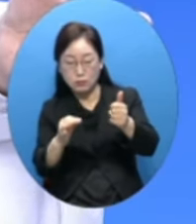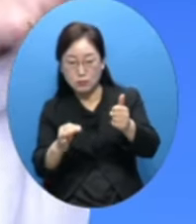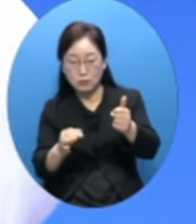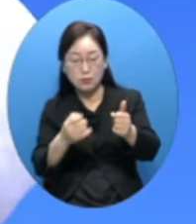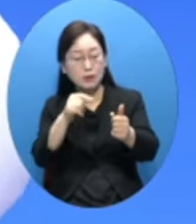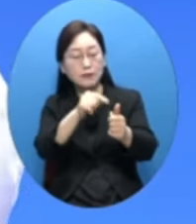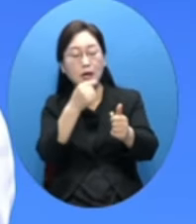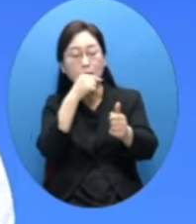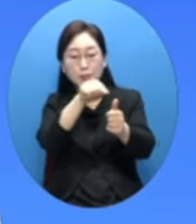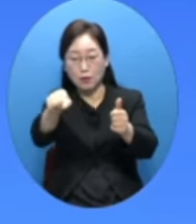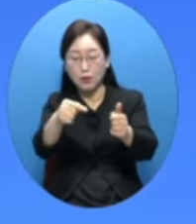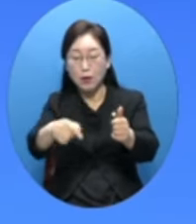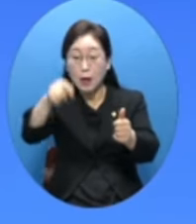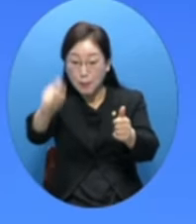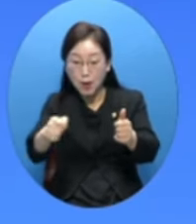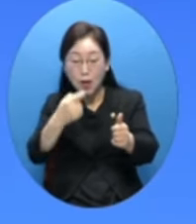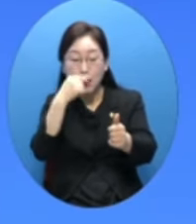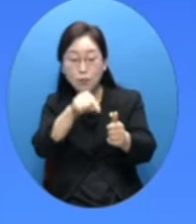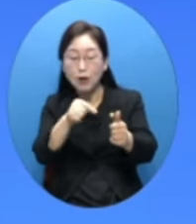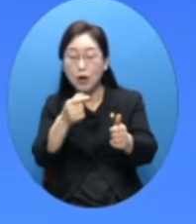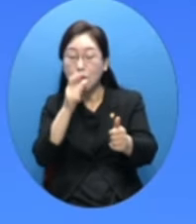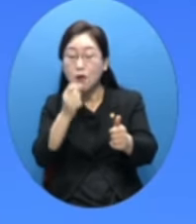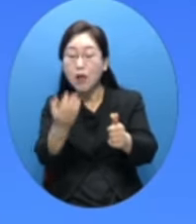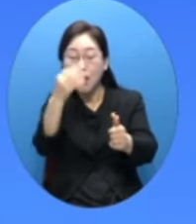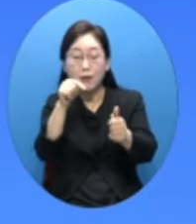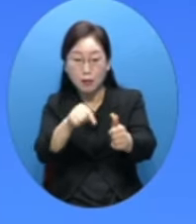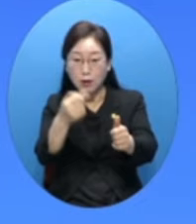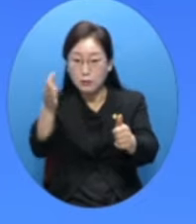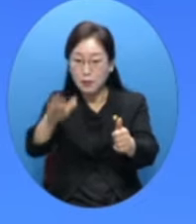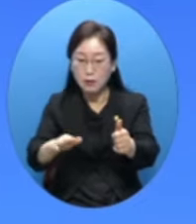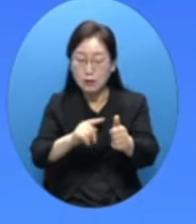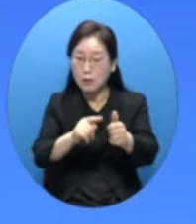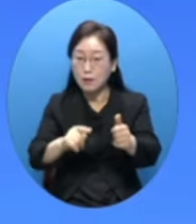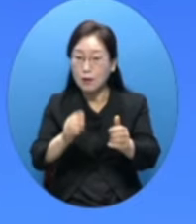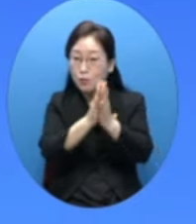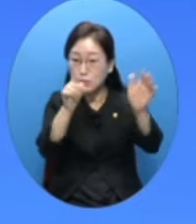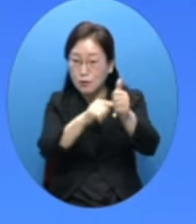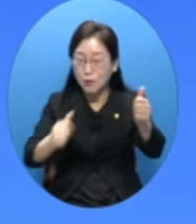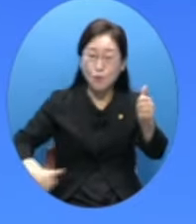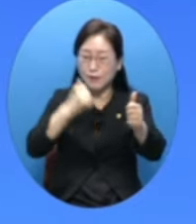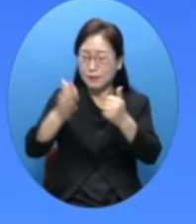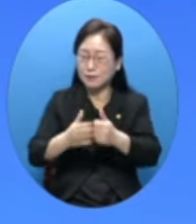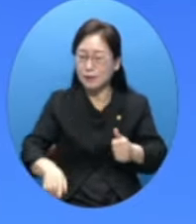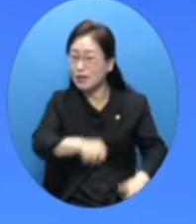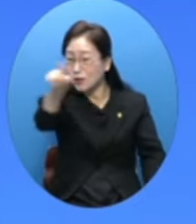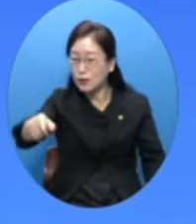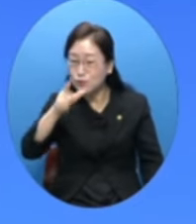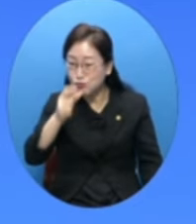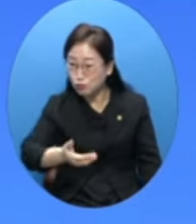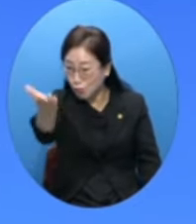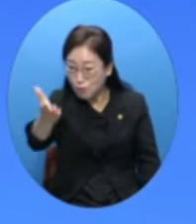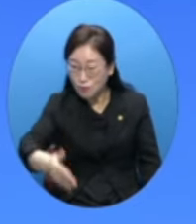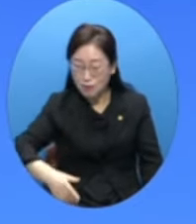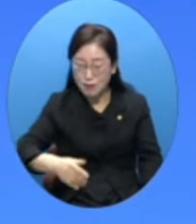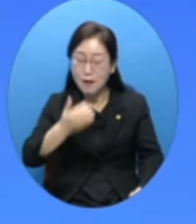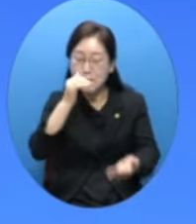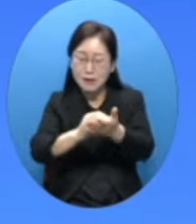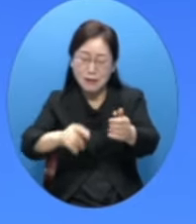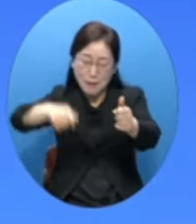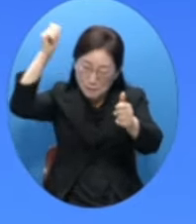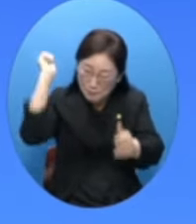명하여 물을 나오게 하라 그랬는데 화가 났기 때문에 내가 너희들에게 물을 내리야 하고 바위를 쳤어요.